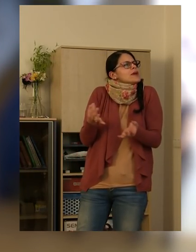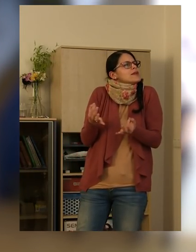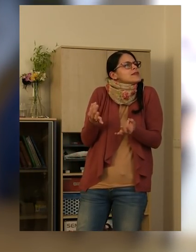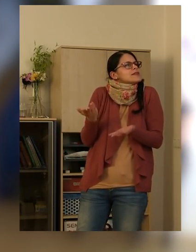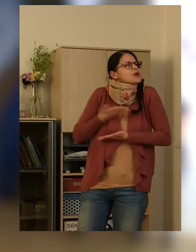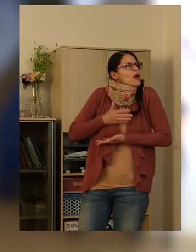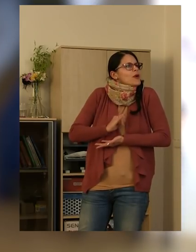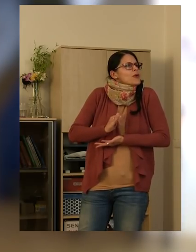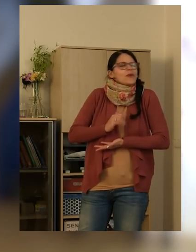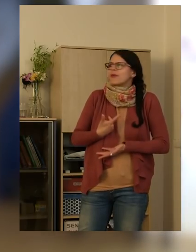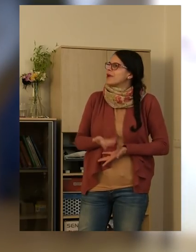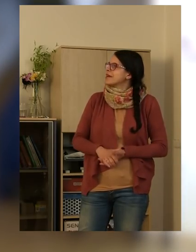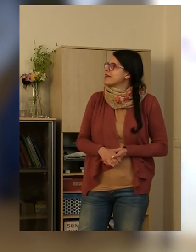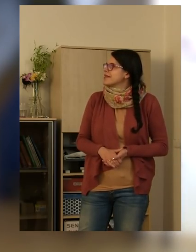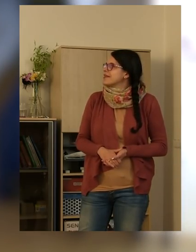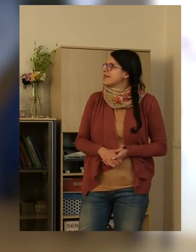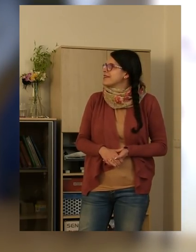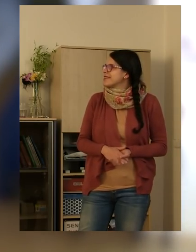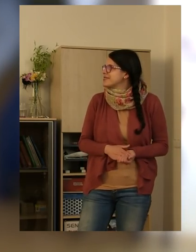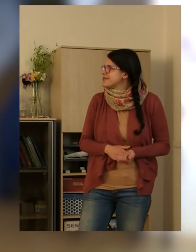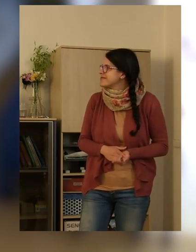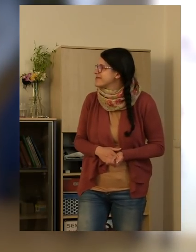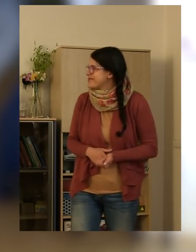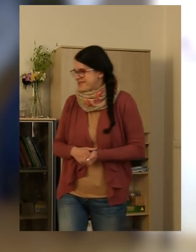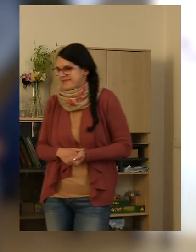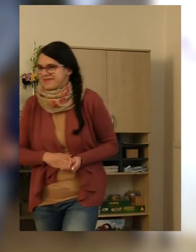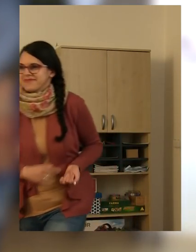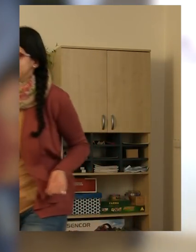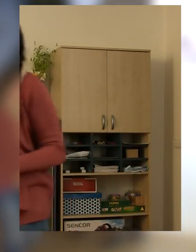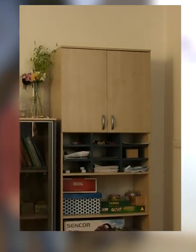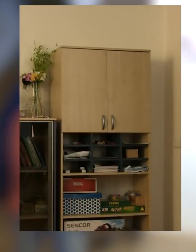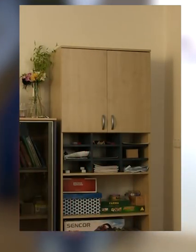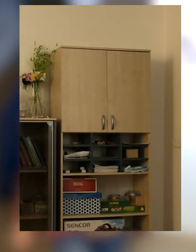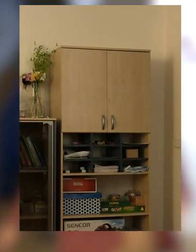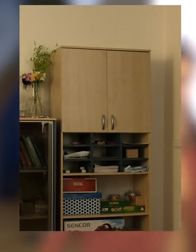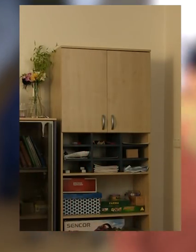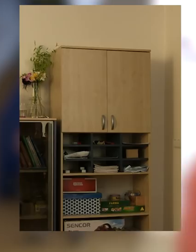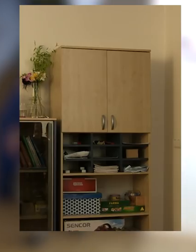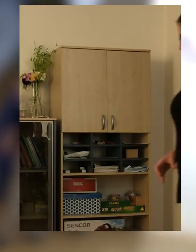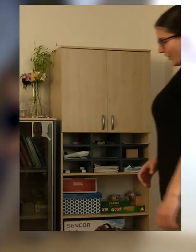co to mělo znamenat. Nemáte na to nějaký názor, jestli to mám vyložit?